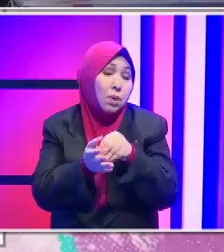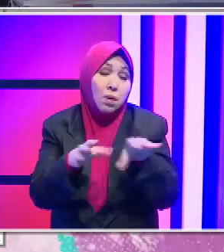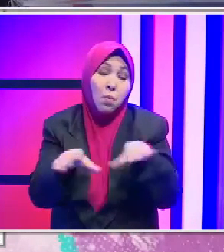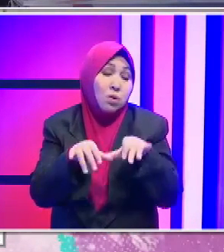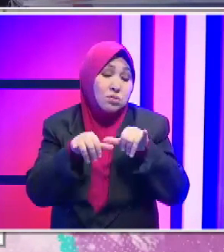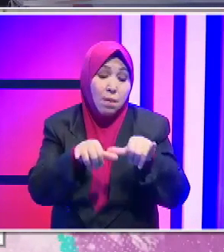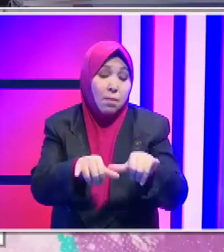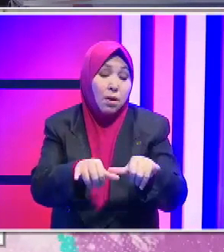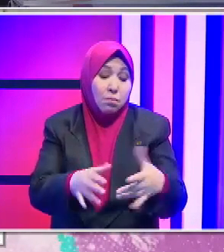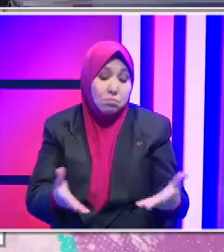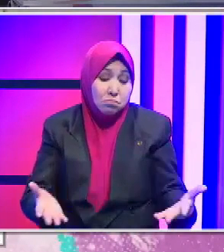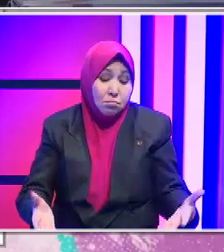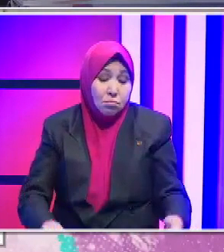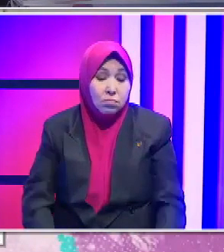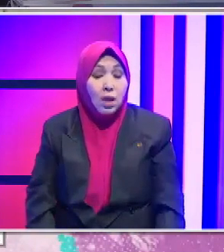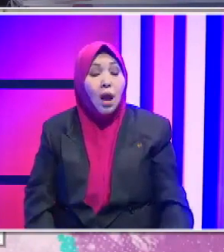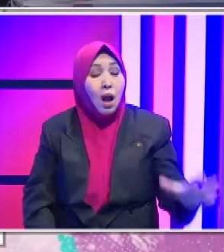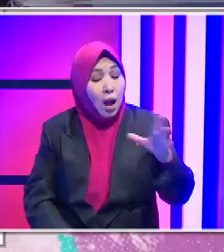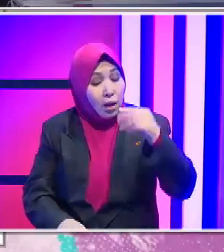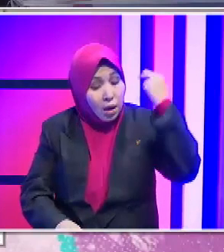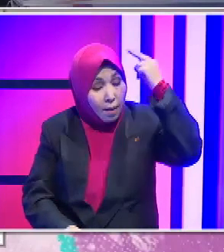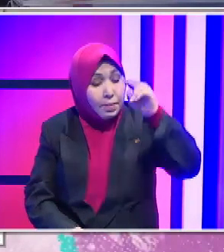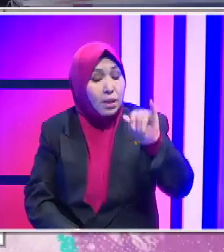يفعلون. قال